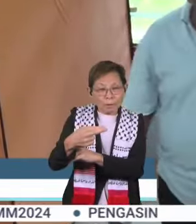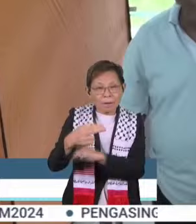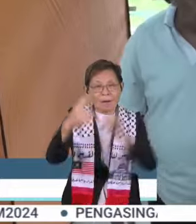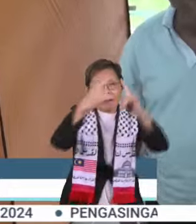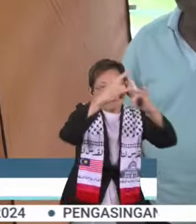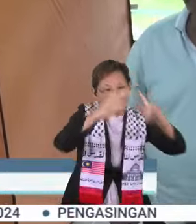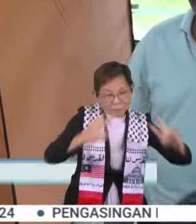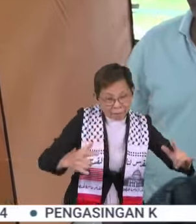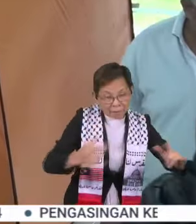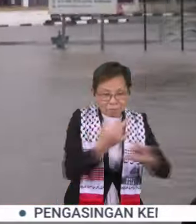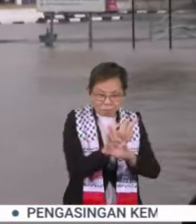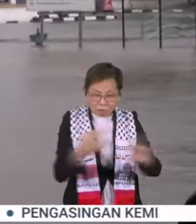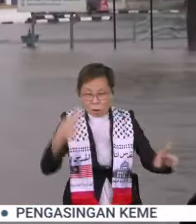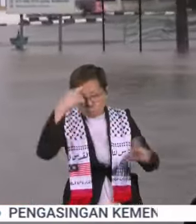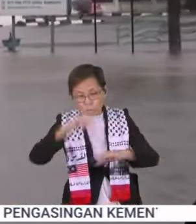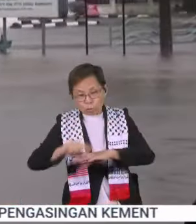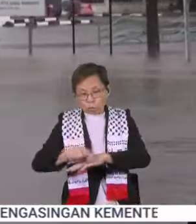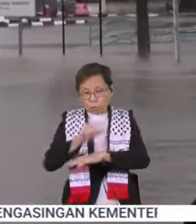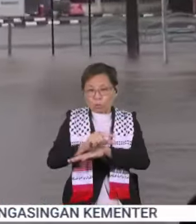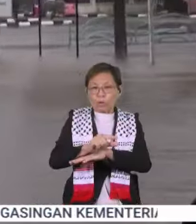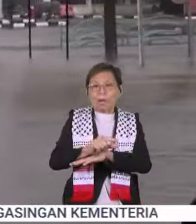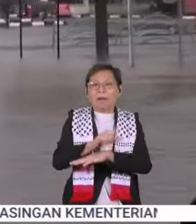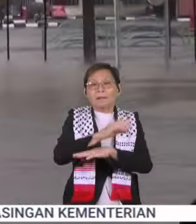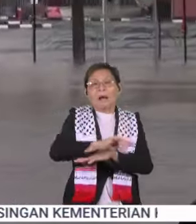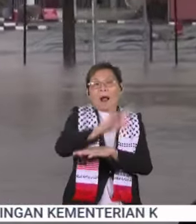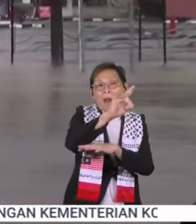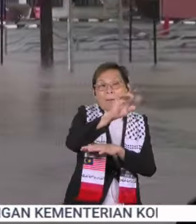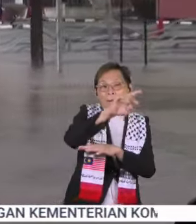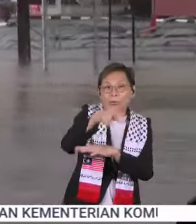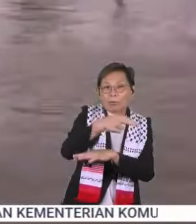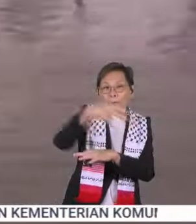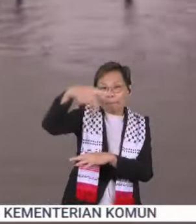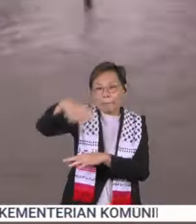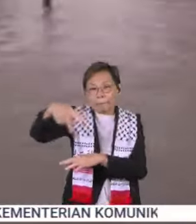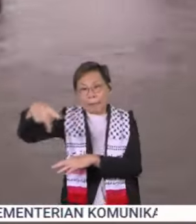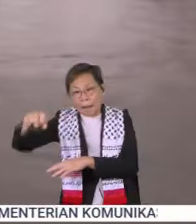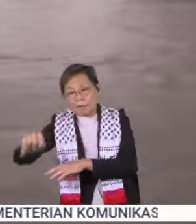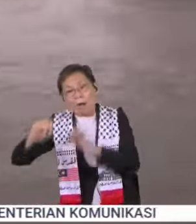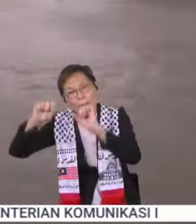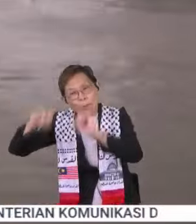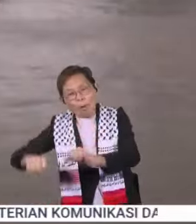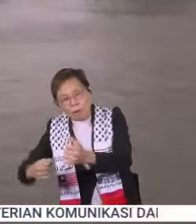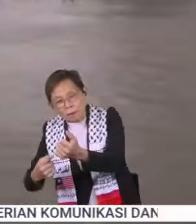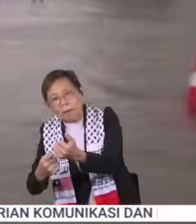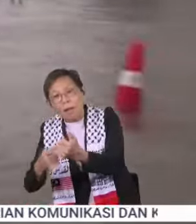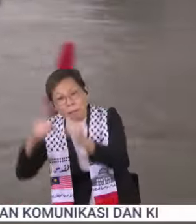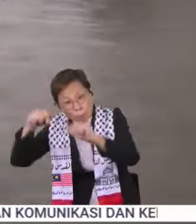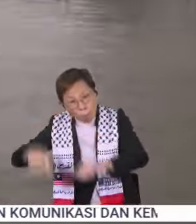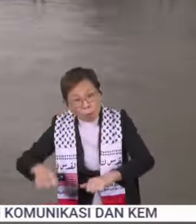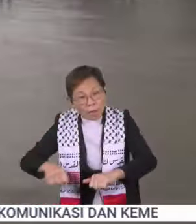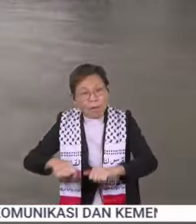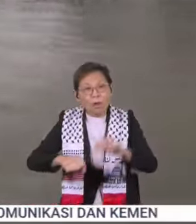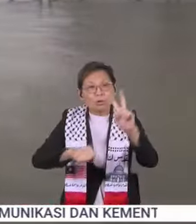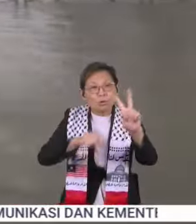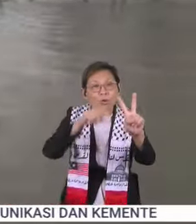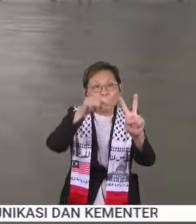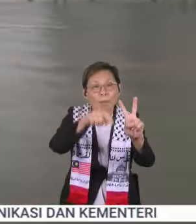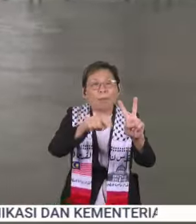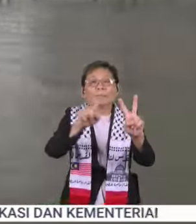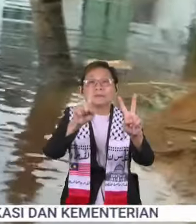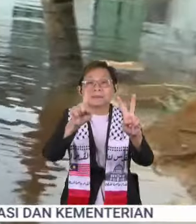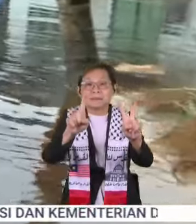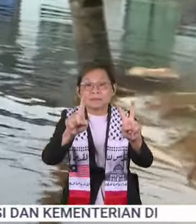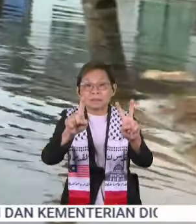t disediakan untuk digunakan kira-kira 8,000 PPS yanga mampu menampung du Juta